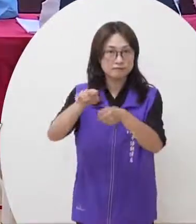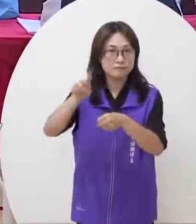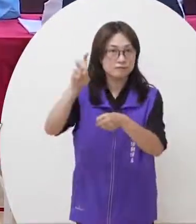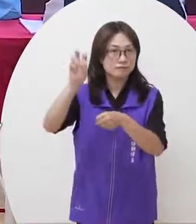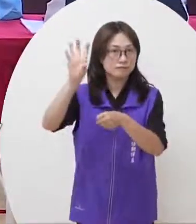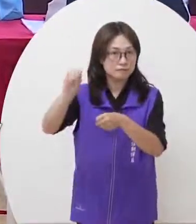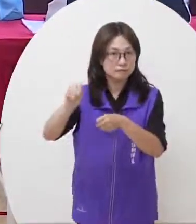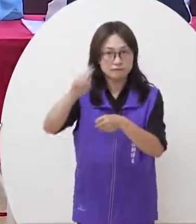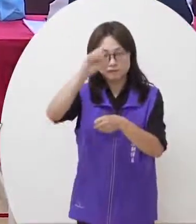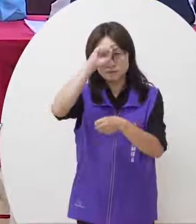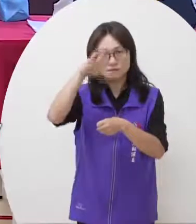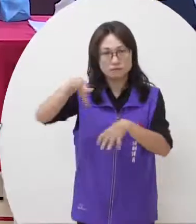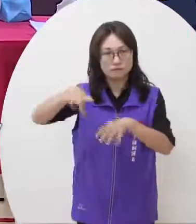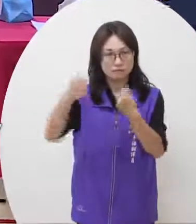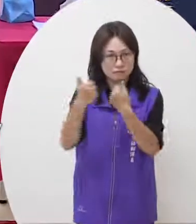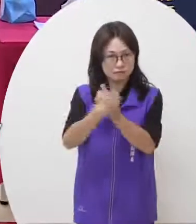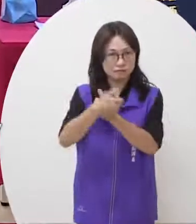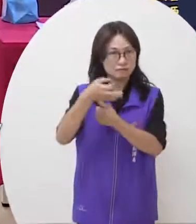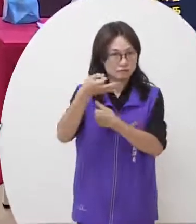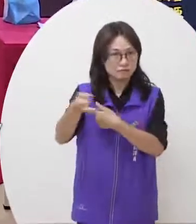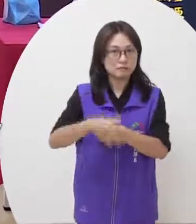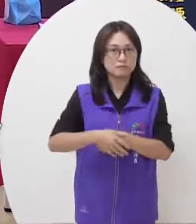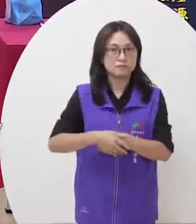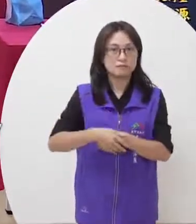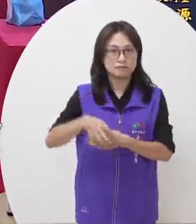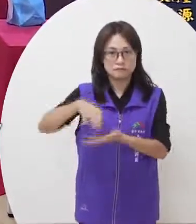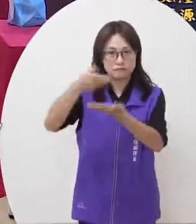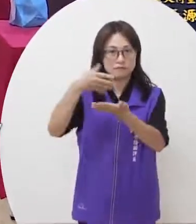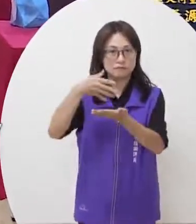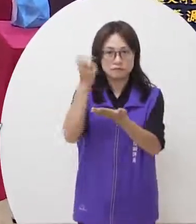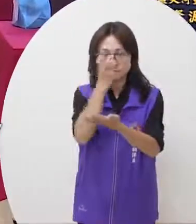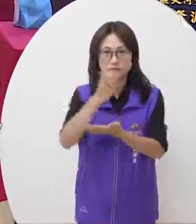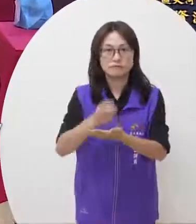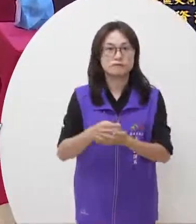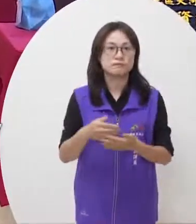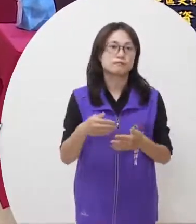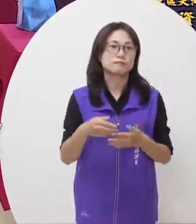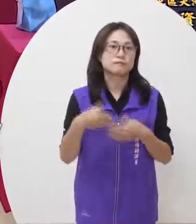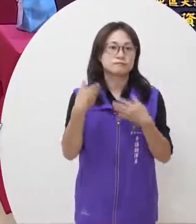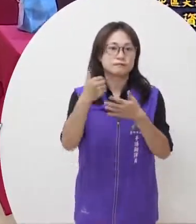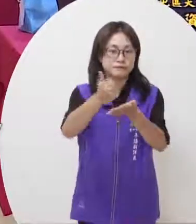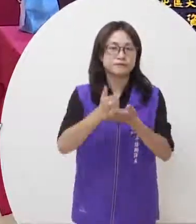拟请同意办理先行垫付，敬请审议，请交通局说明。